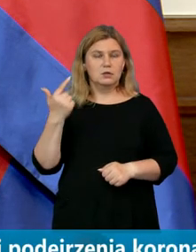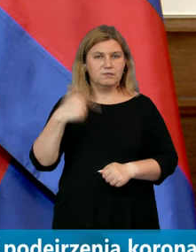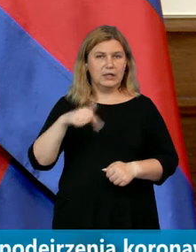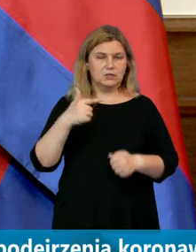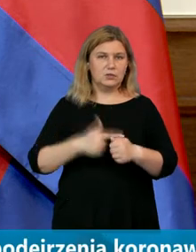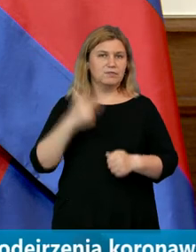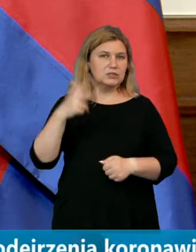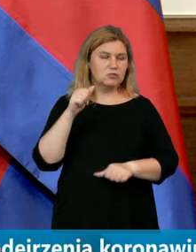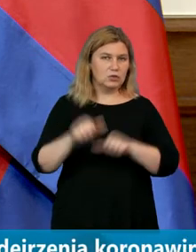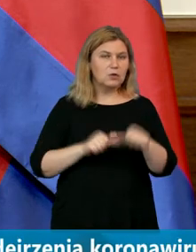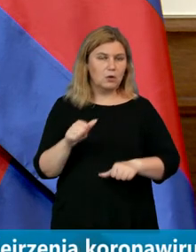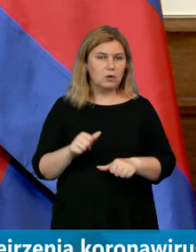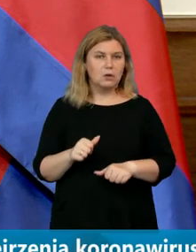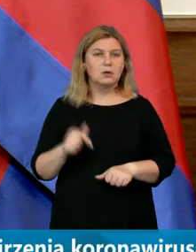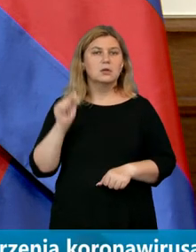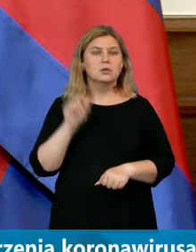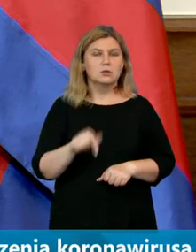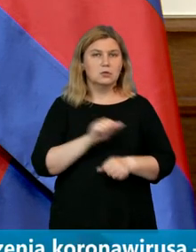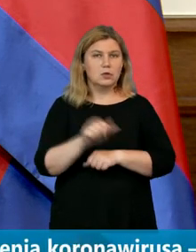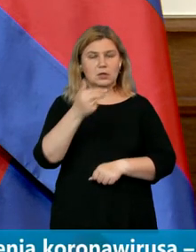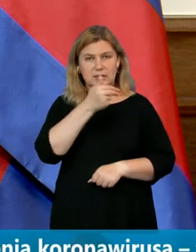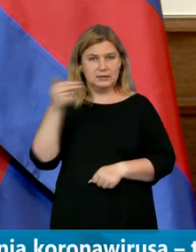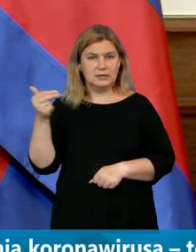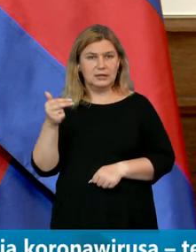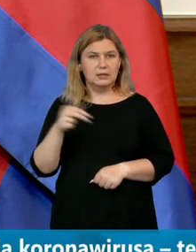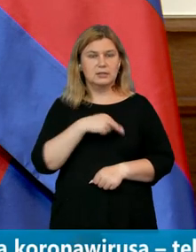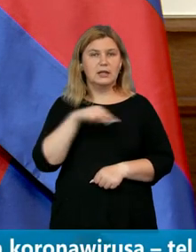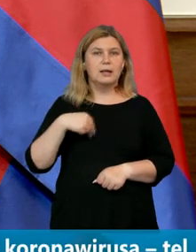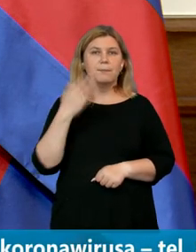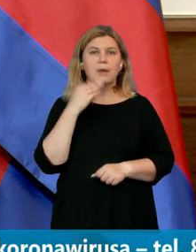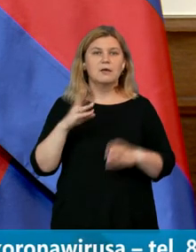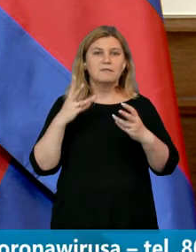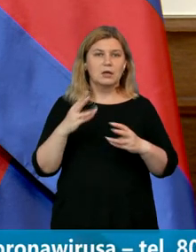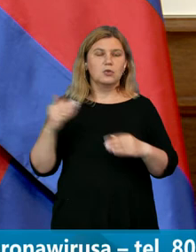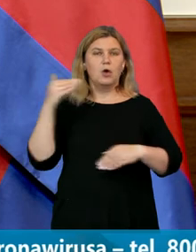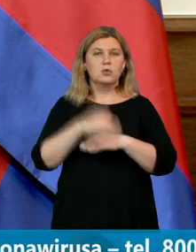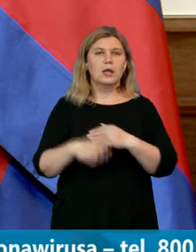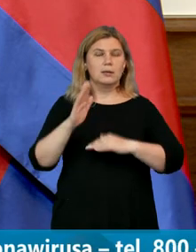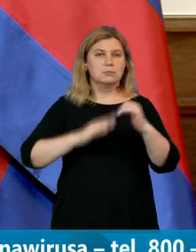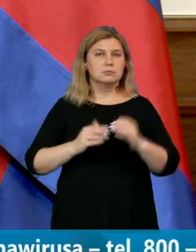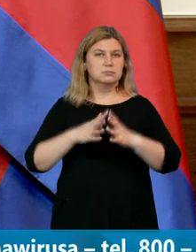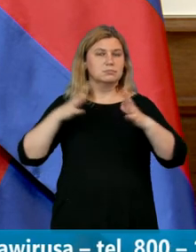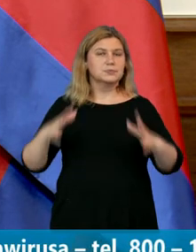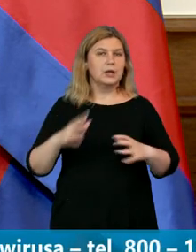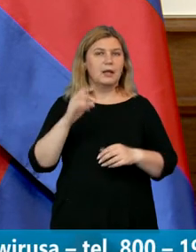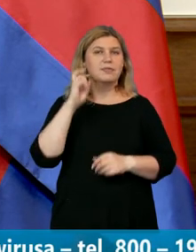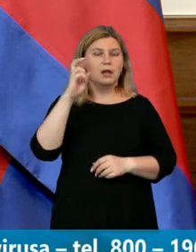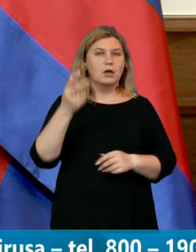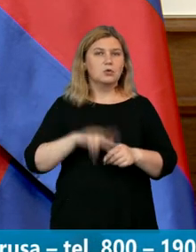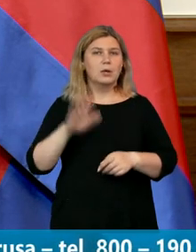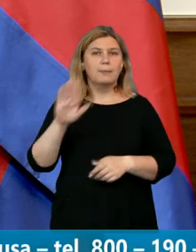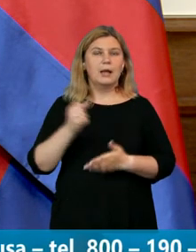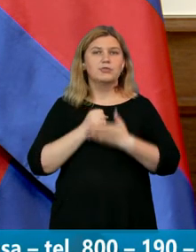2023 roku. No i to jest temat dla nas bardzo ważny, bo to ostatnia z tych wielkich inwestycji tramwajowych, która ma